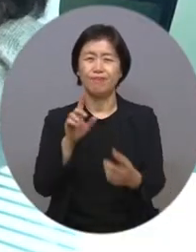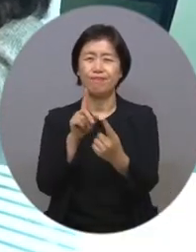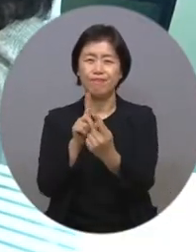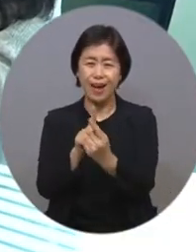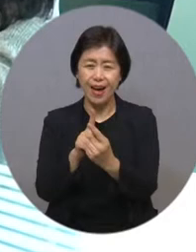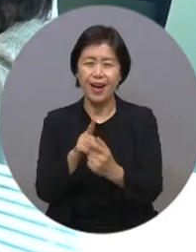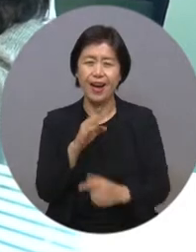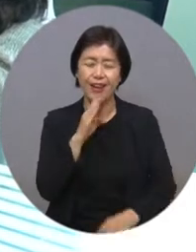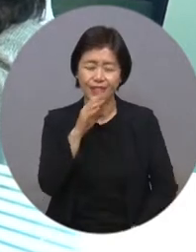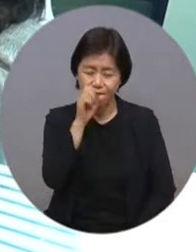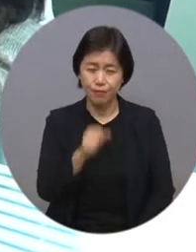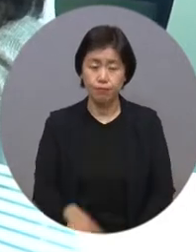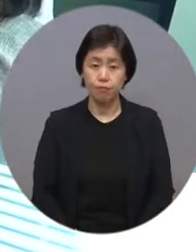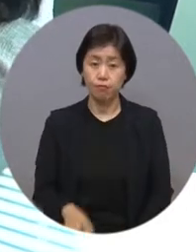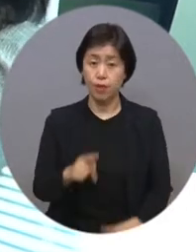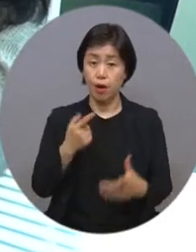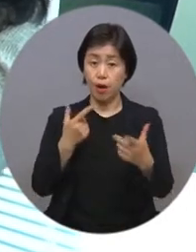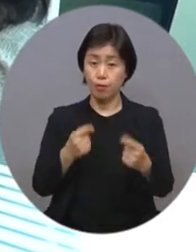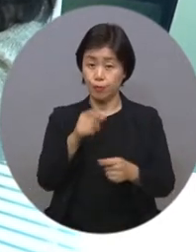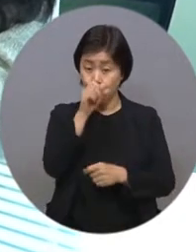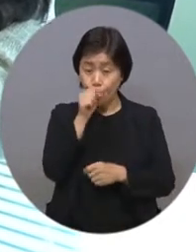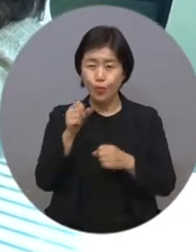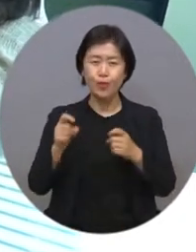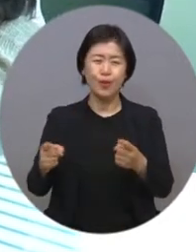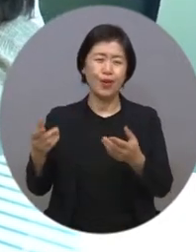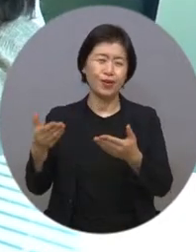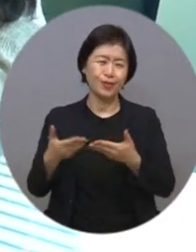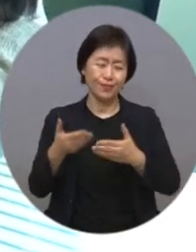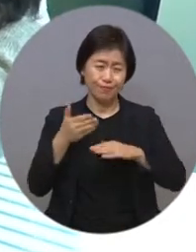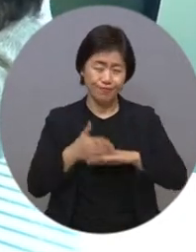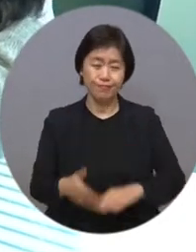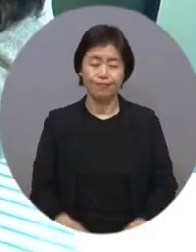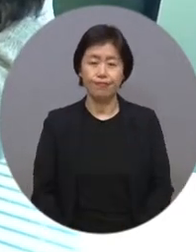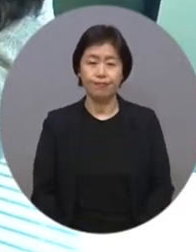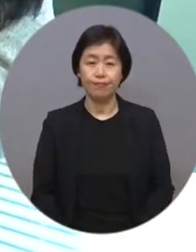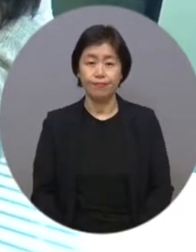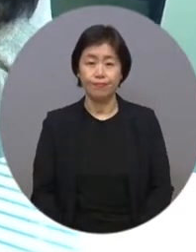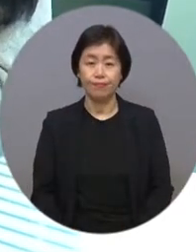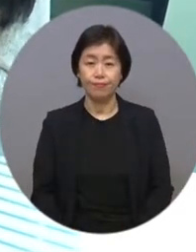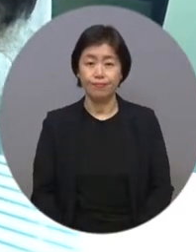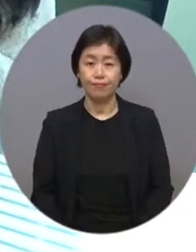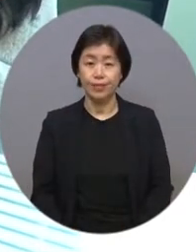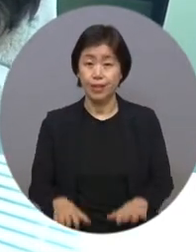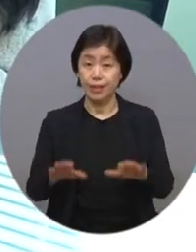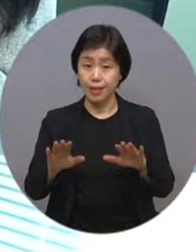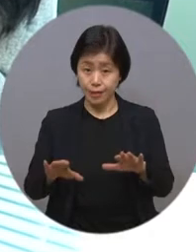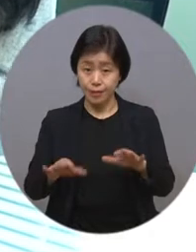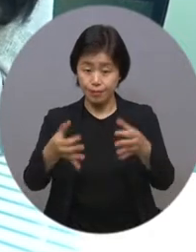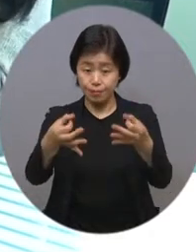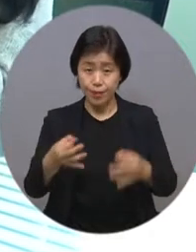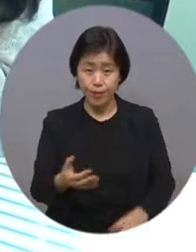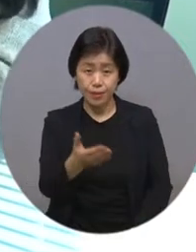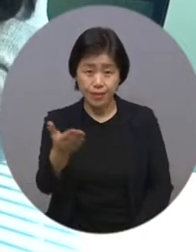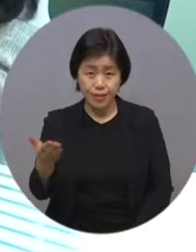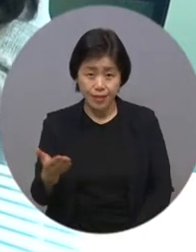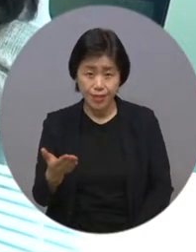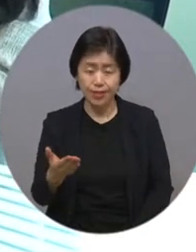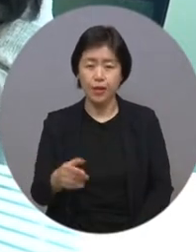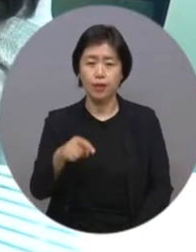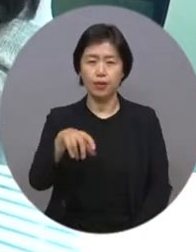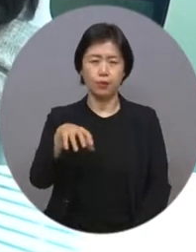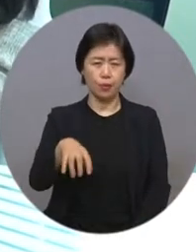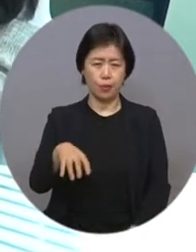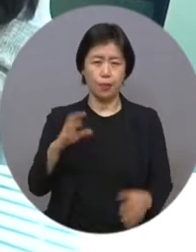영광입니다. 이런 좋은 기회를 주셔서 감사합니다. 네, 그러면 저희가 지금 아무래도 시청자분들이 지금 여기